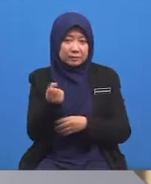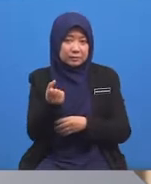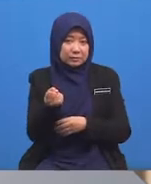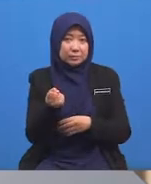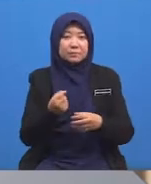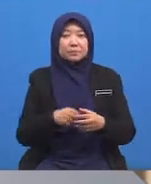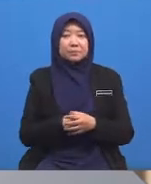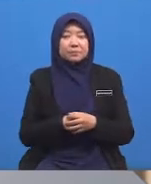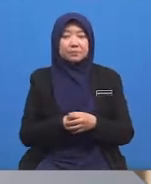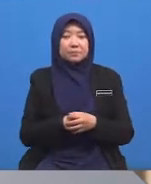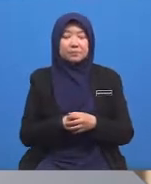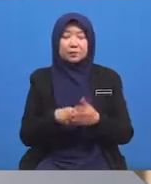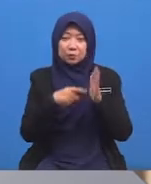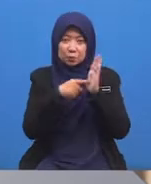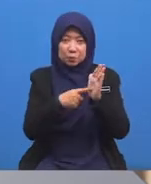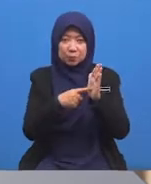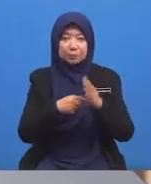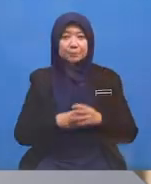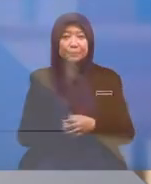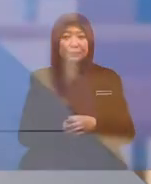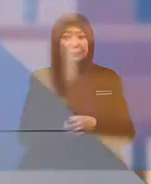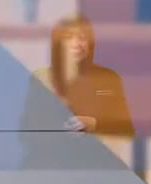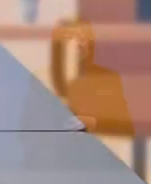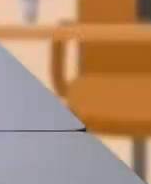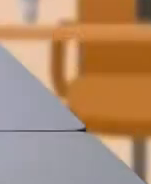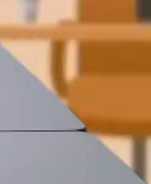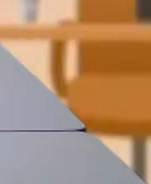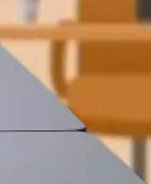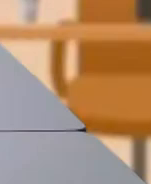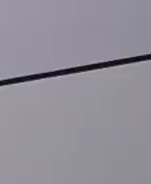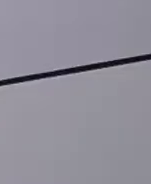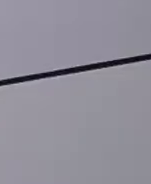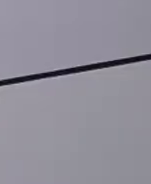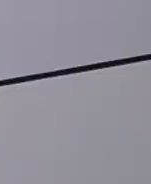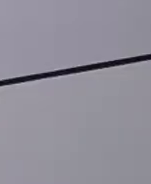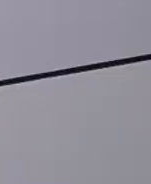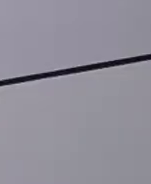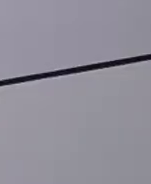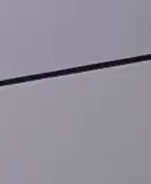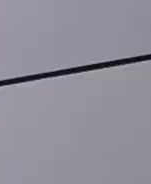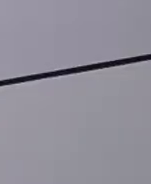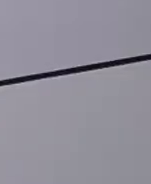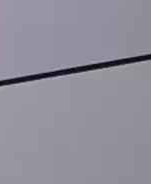Mari cikgu tunjukkan.